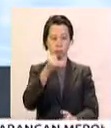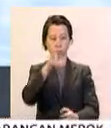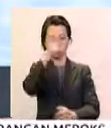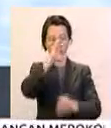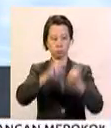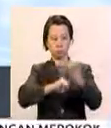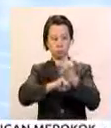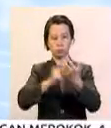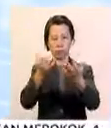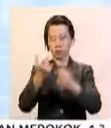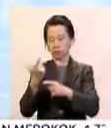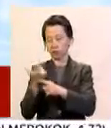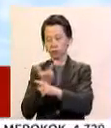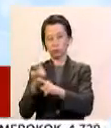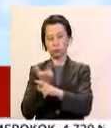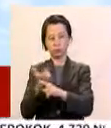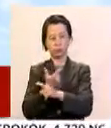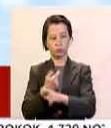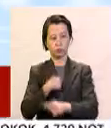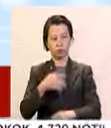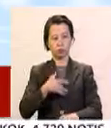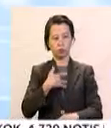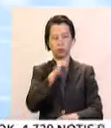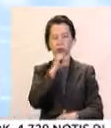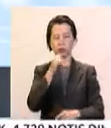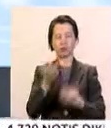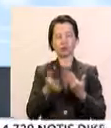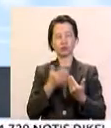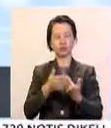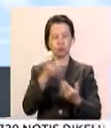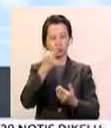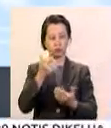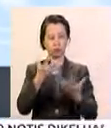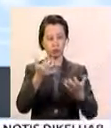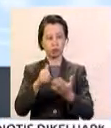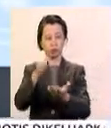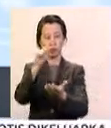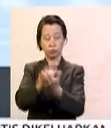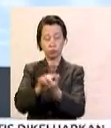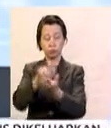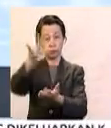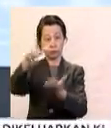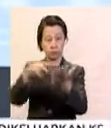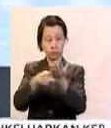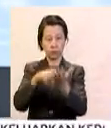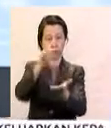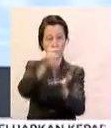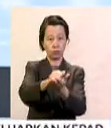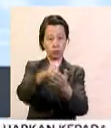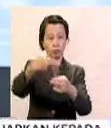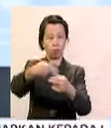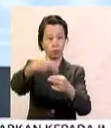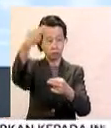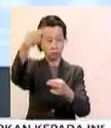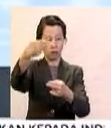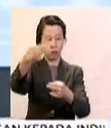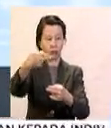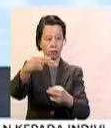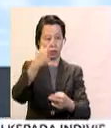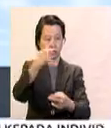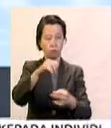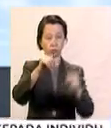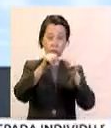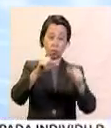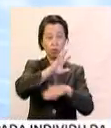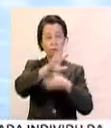lagi, you nak training lagi, saya rasa tak senang lah sebab lagi you nak book flight ticket, nak book hotel,